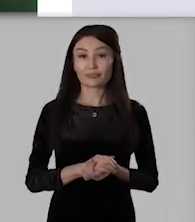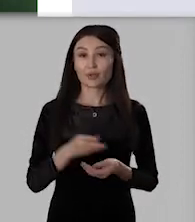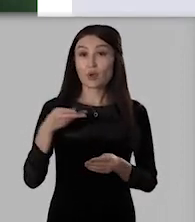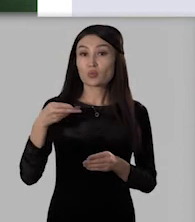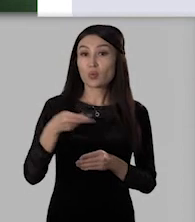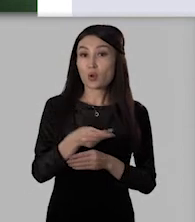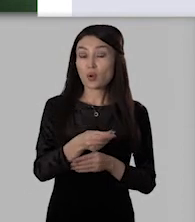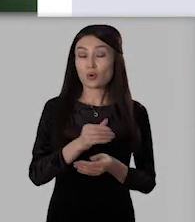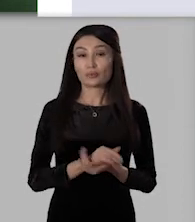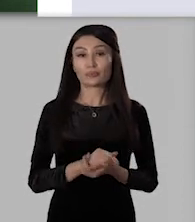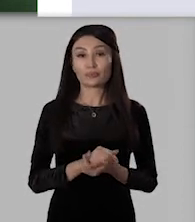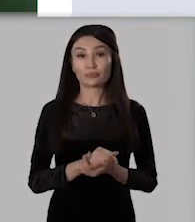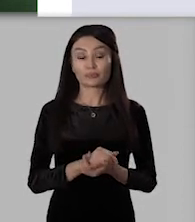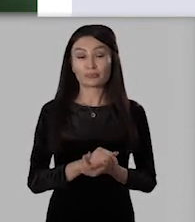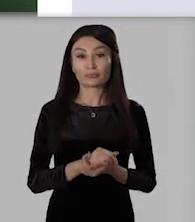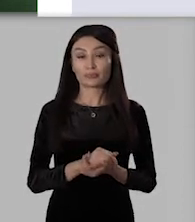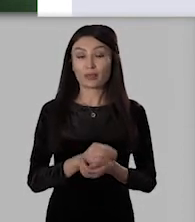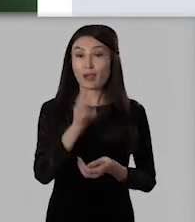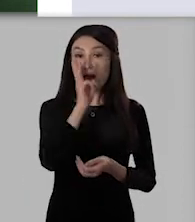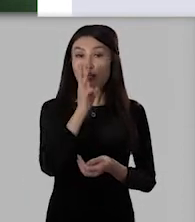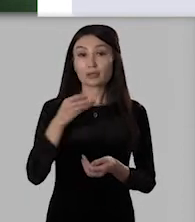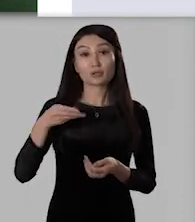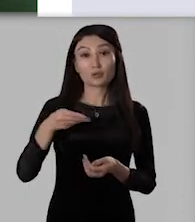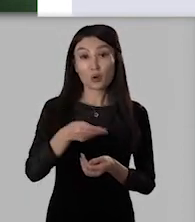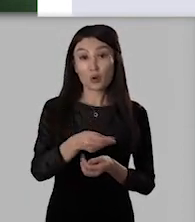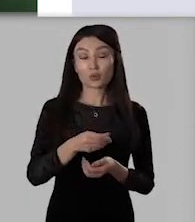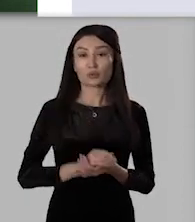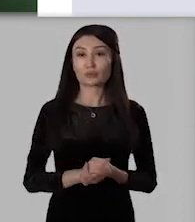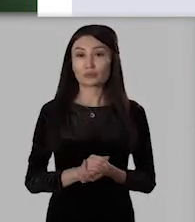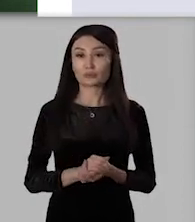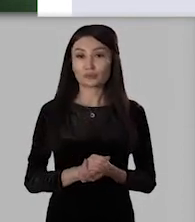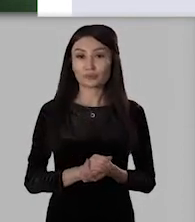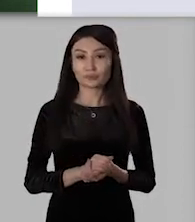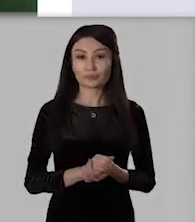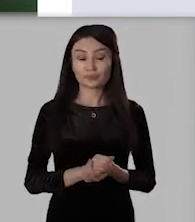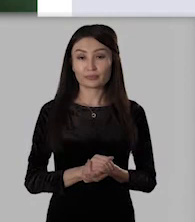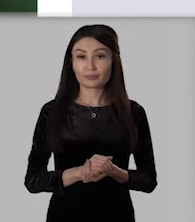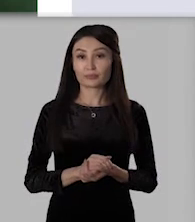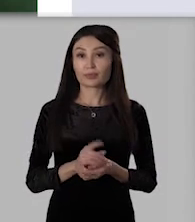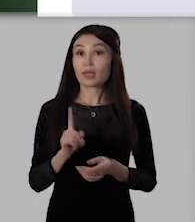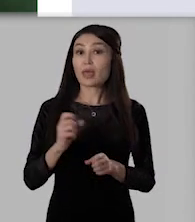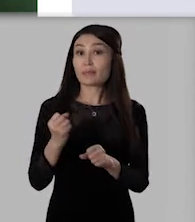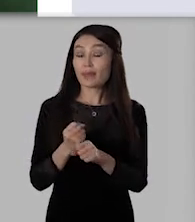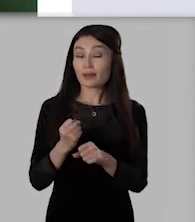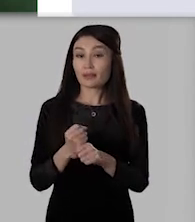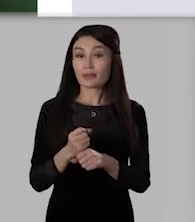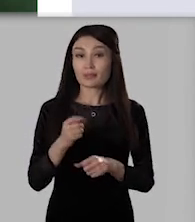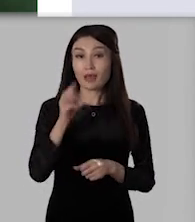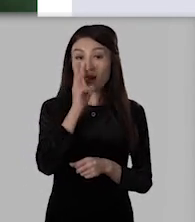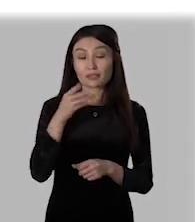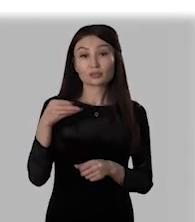Төлөө деген сөз бар. Айлык төлөнөт деп айтабыз. Эмне кылат?